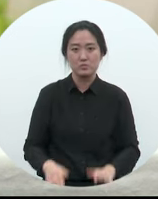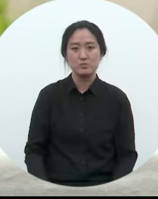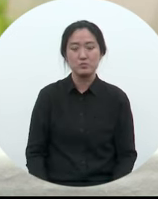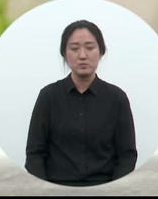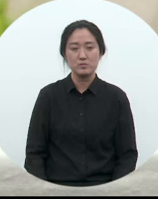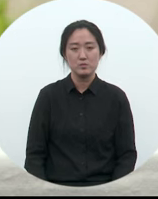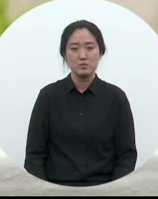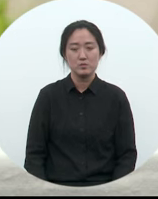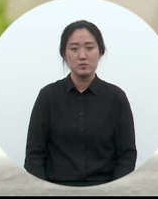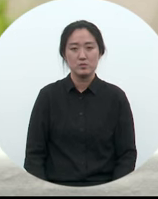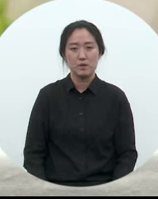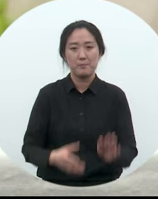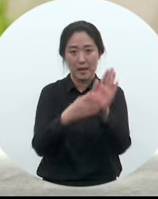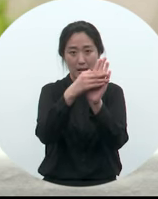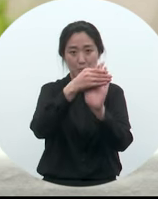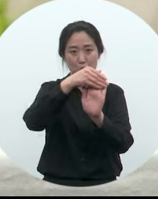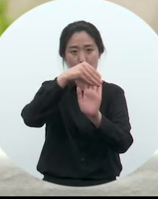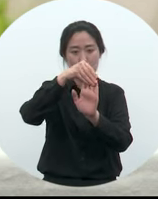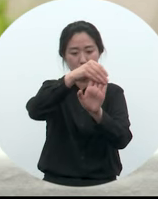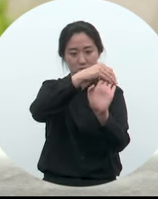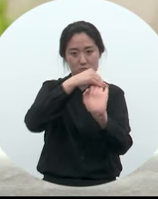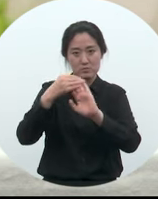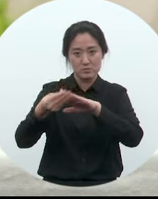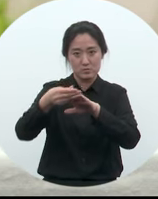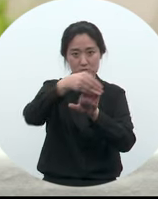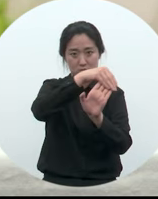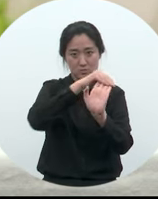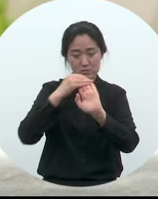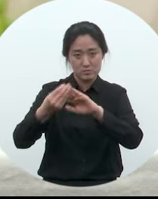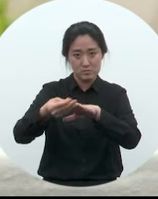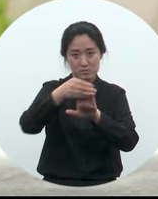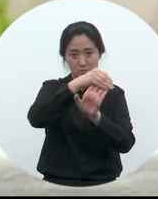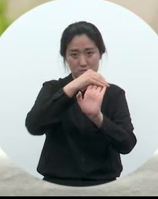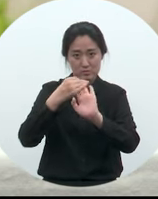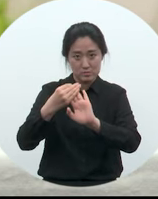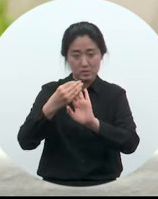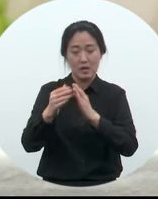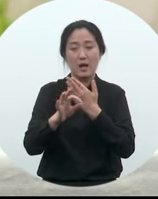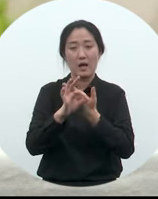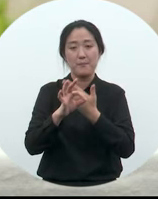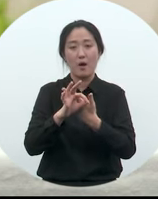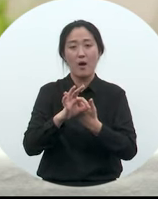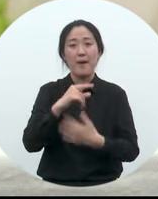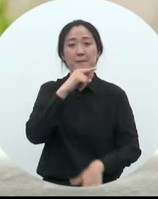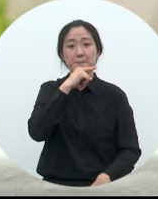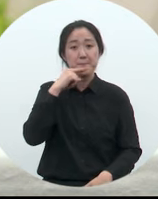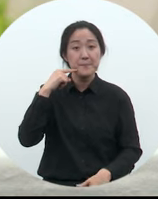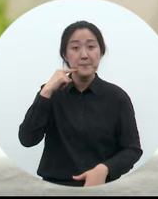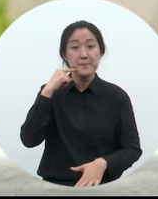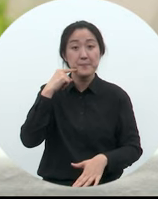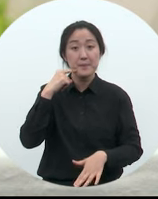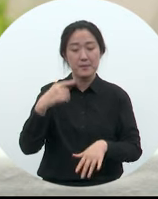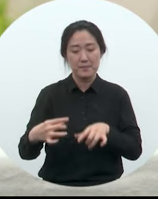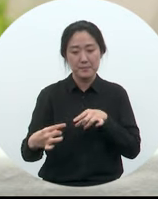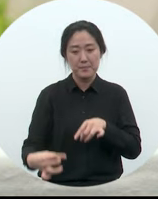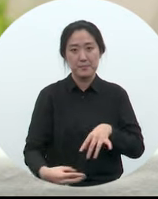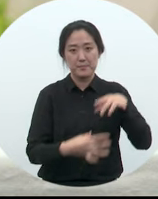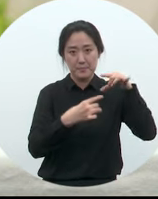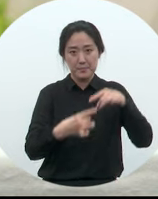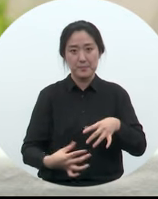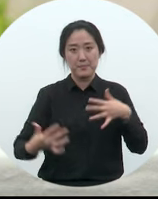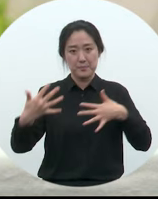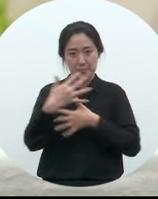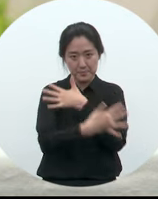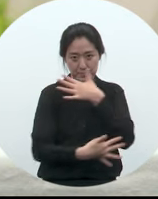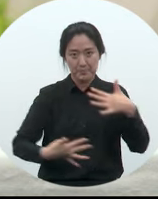그런 스트레칭을 해주면은 이 발에 정체되어 있던 하체에 정체되어 있던 혈액이나 또